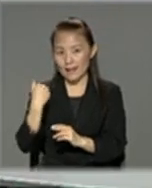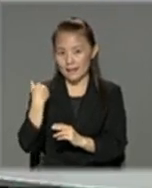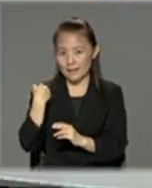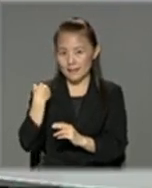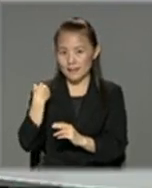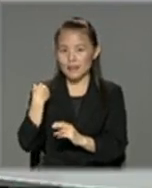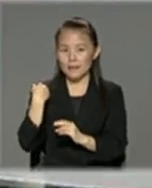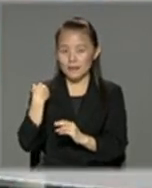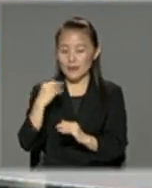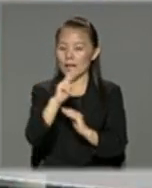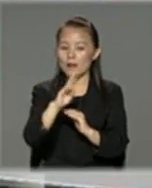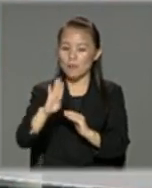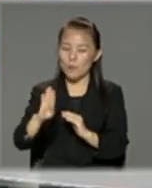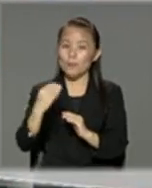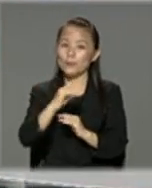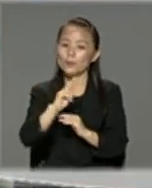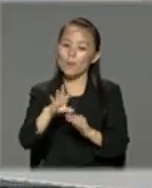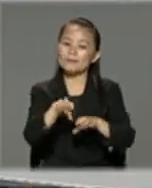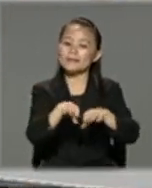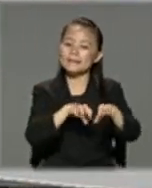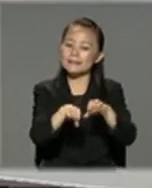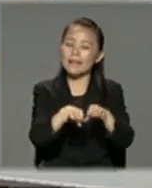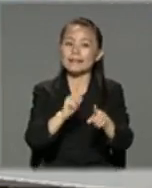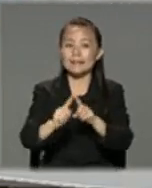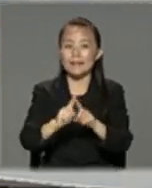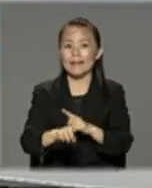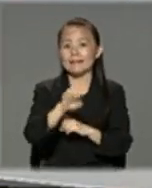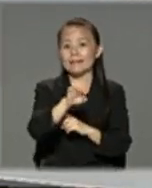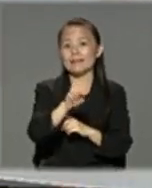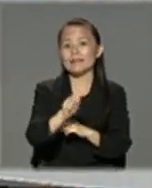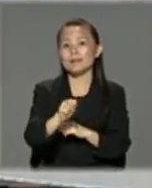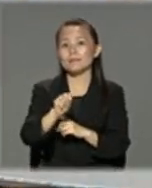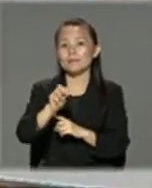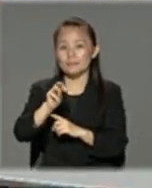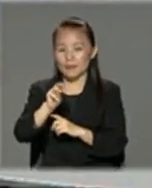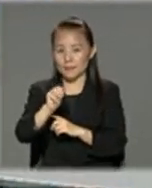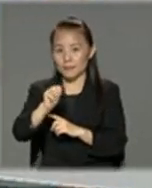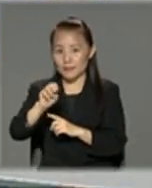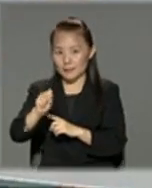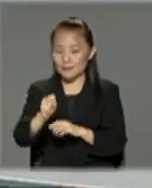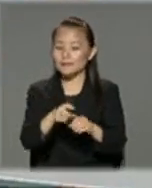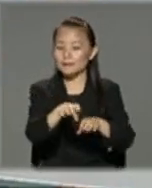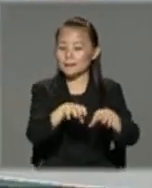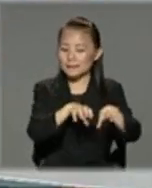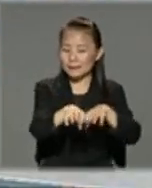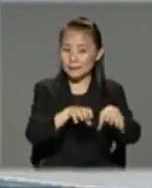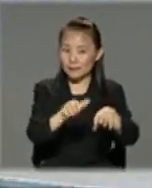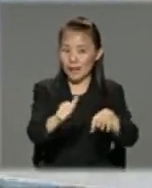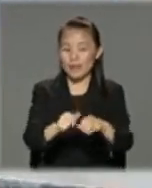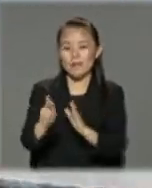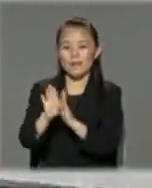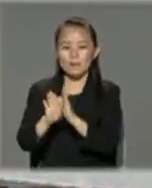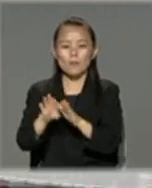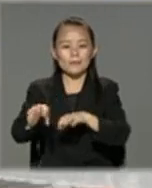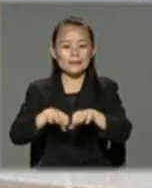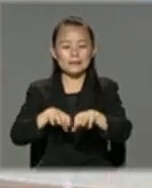acquisitionและ Energy managementSystemหรือ EMSเข้ามาใช้บริหารจัดการรวมทั้งนำระบบบริหาร